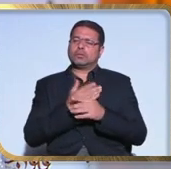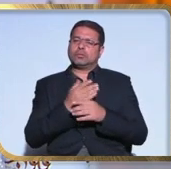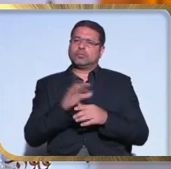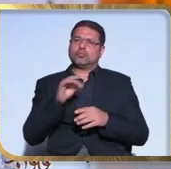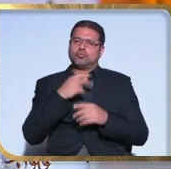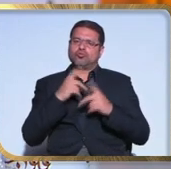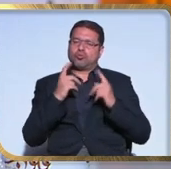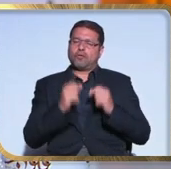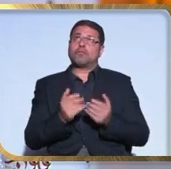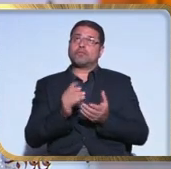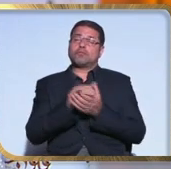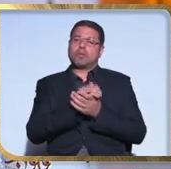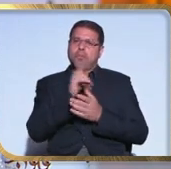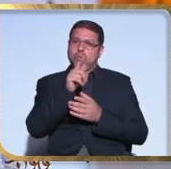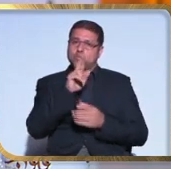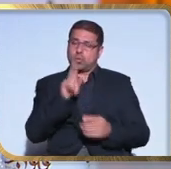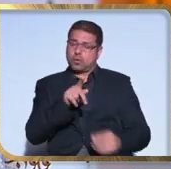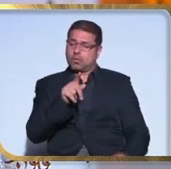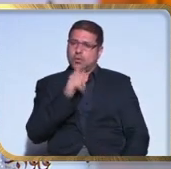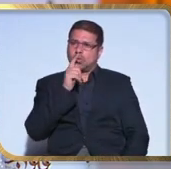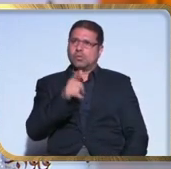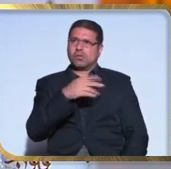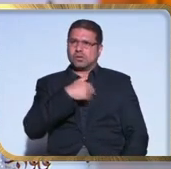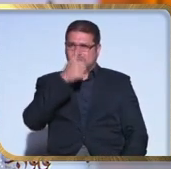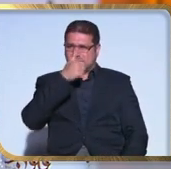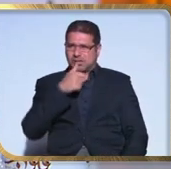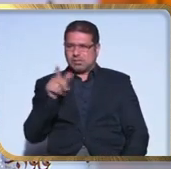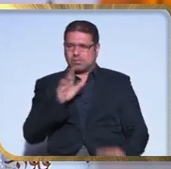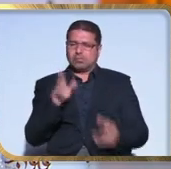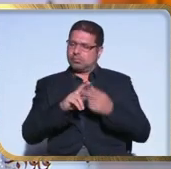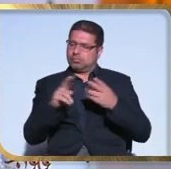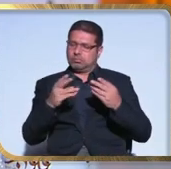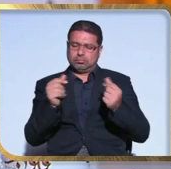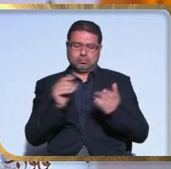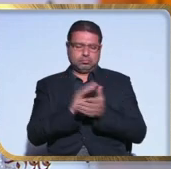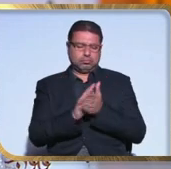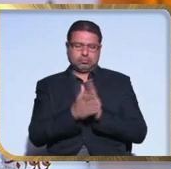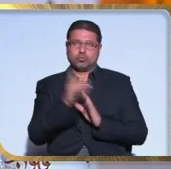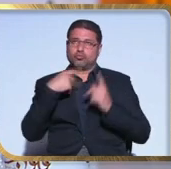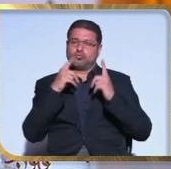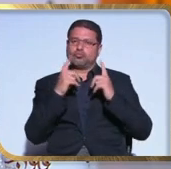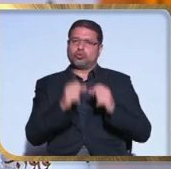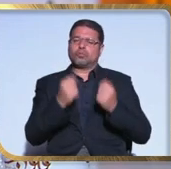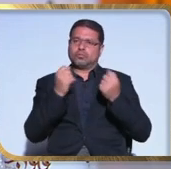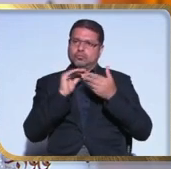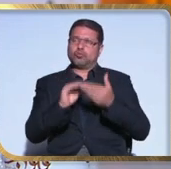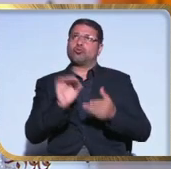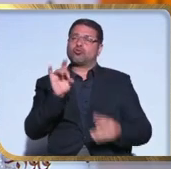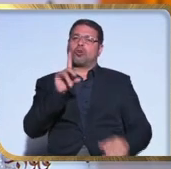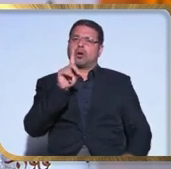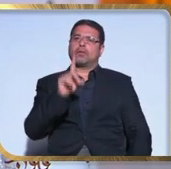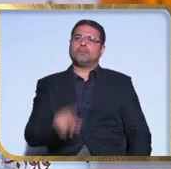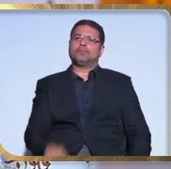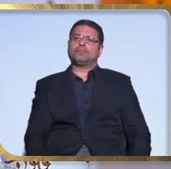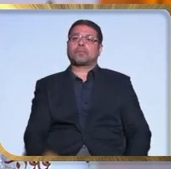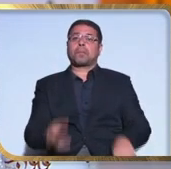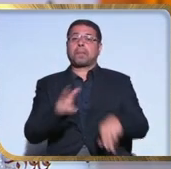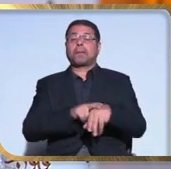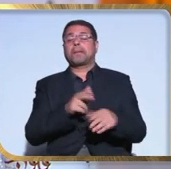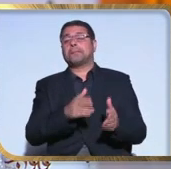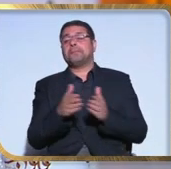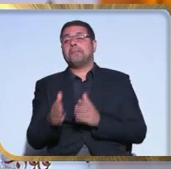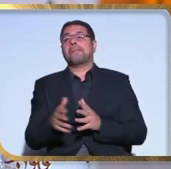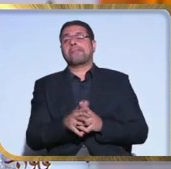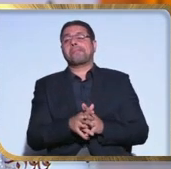الشفاء يا صاحبه السؤال بطل يزعل منه وان شاء الله ربنا يشفيها ويعافيها بالنسبه